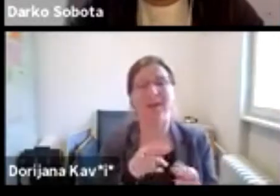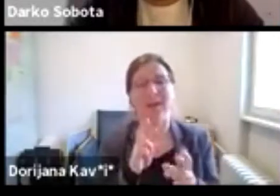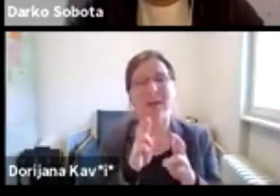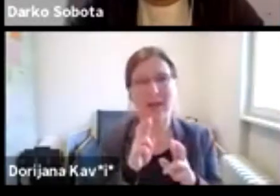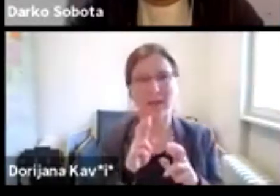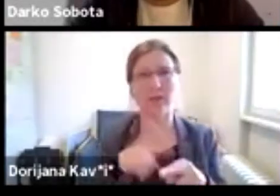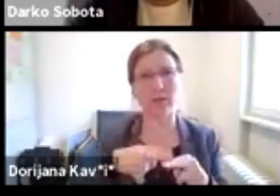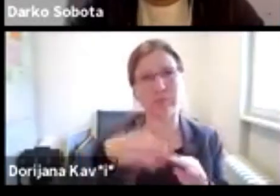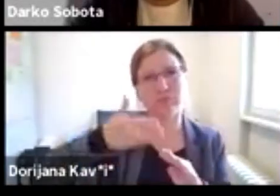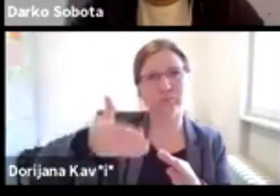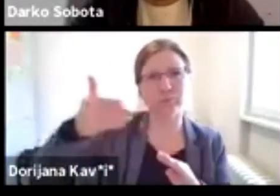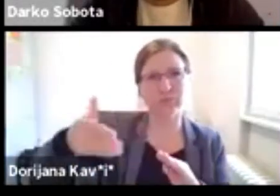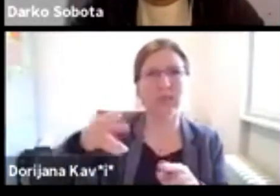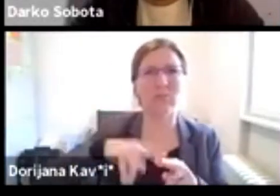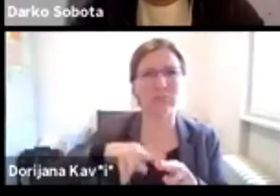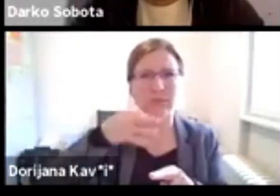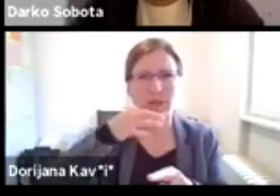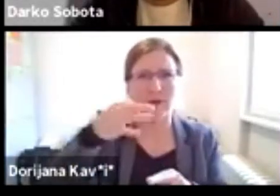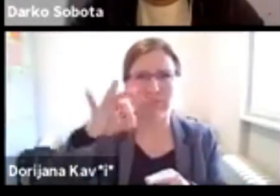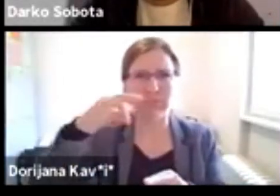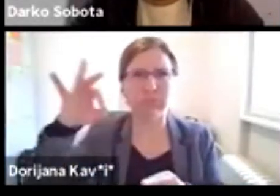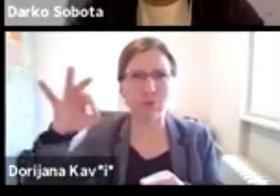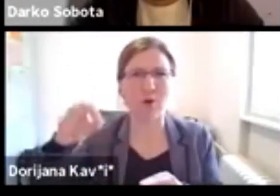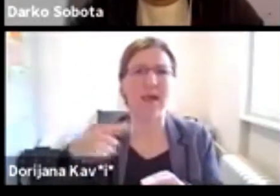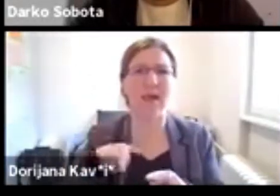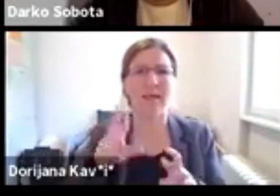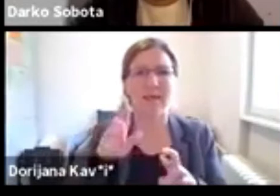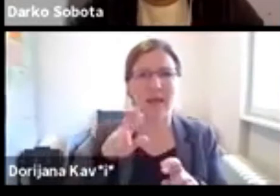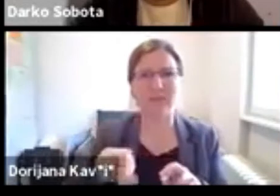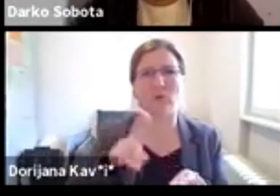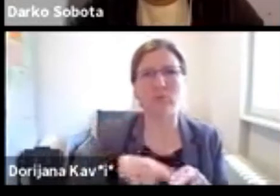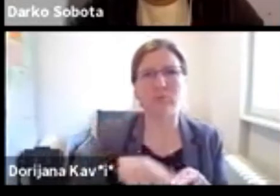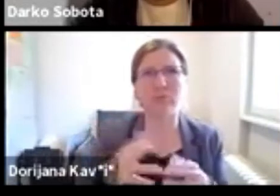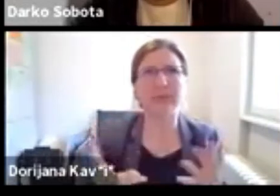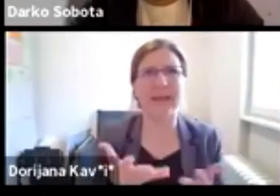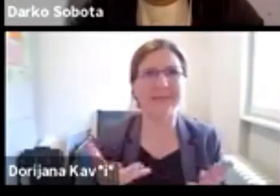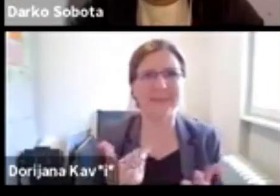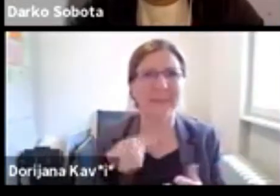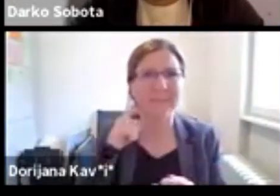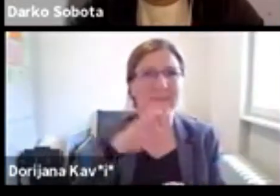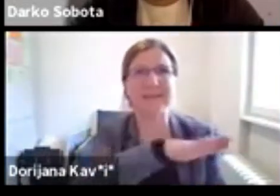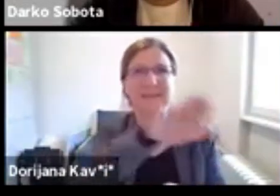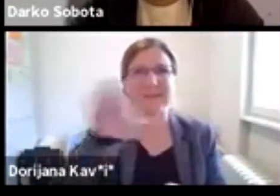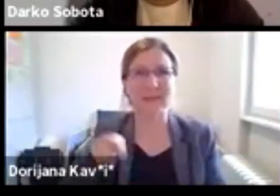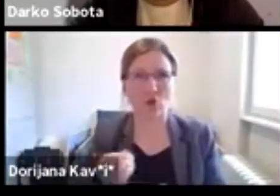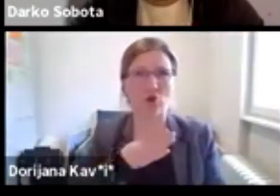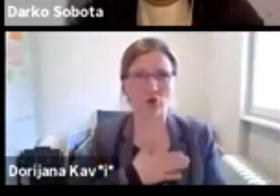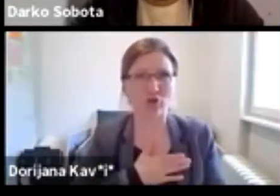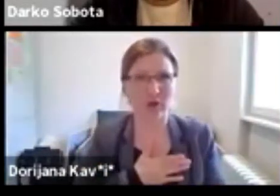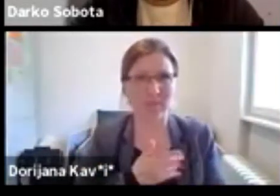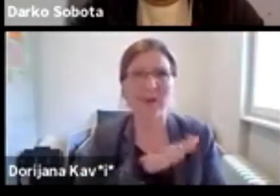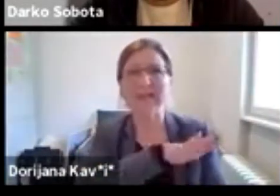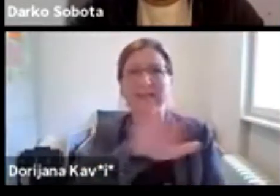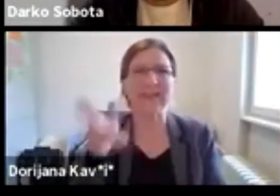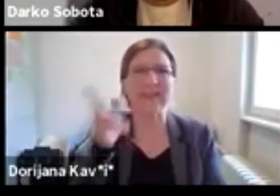se s vremenom ta situacija popraviti i da će nekako se, mislim da nam je svima to želja, ova pandemija se